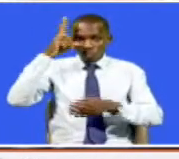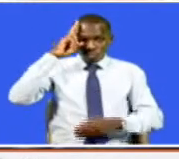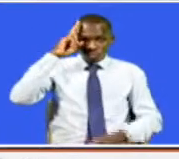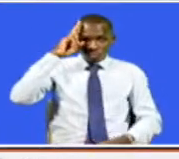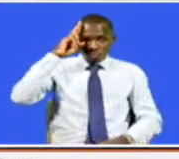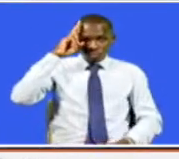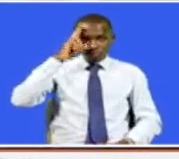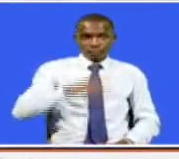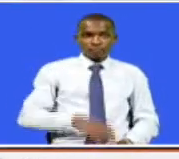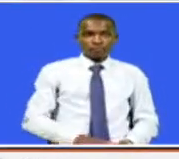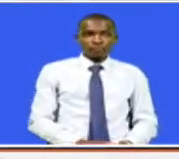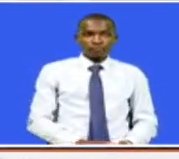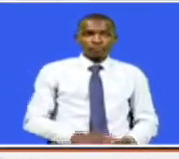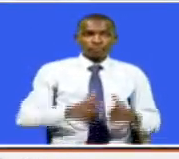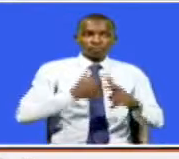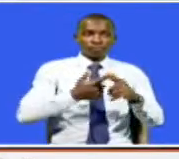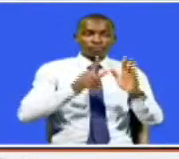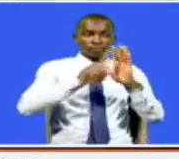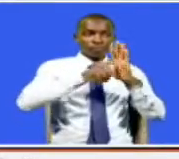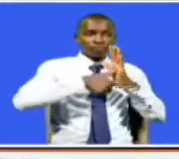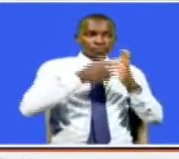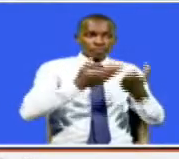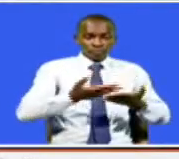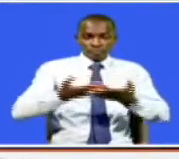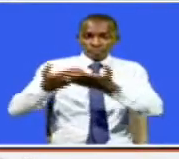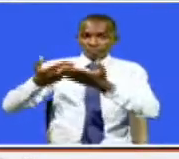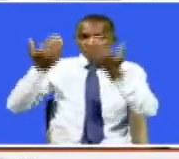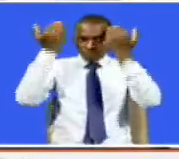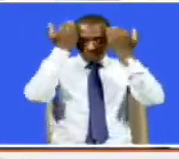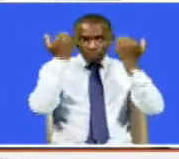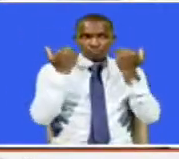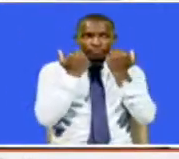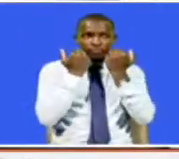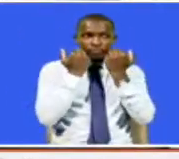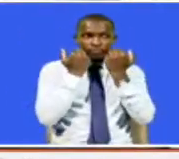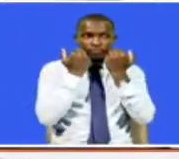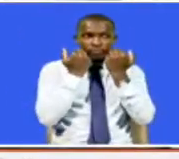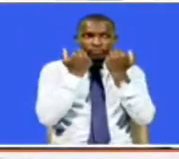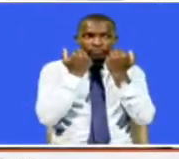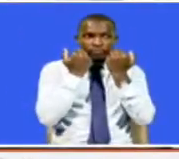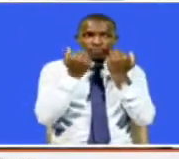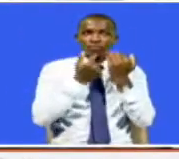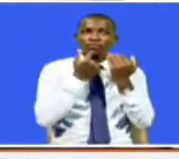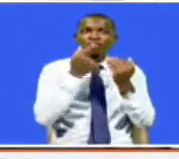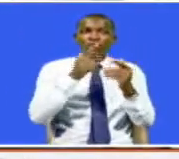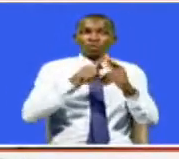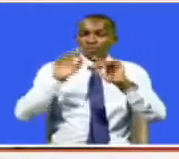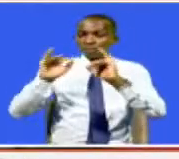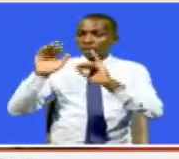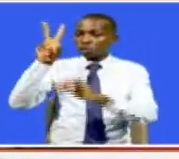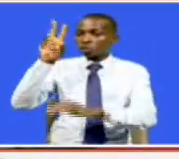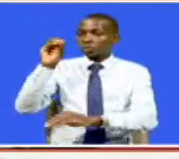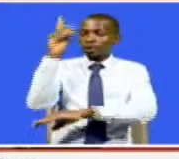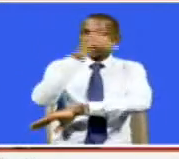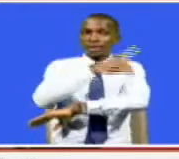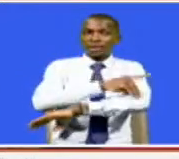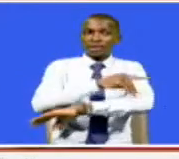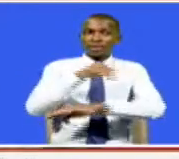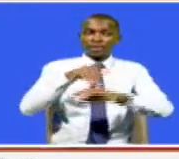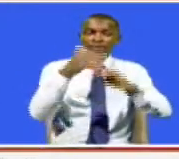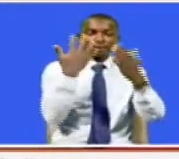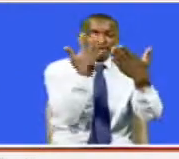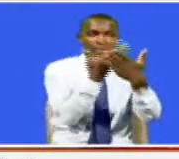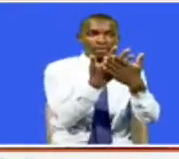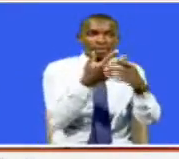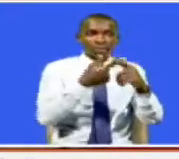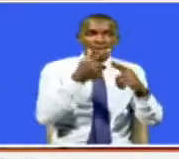kuzuiliwa na baadaye kuwasilishwa kotini, upande wa mashtaka ukiomba azuiliwe kwa siku 20, ila hakimu wa mahakama